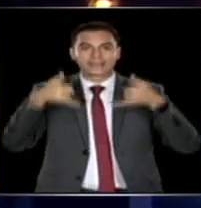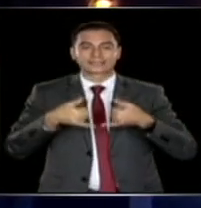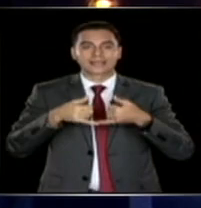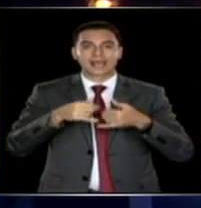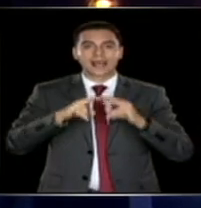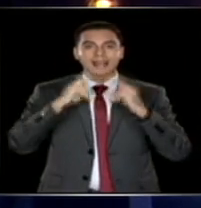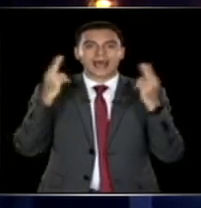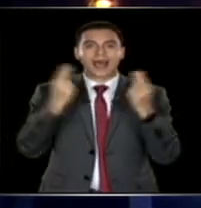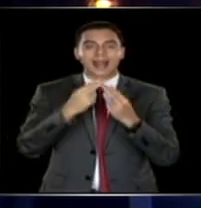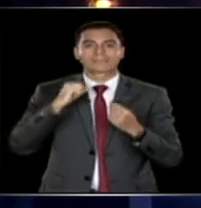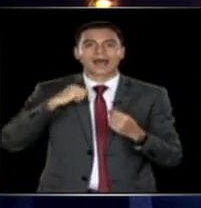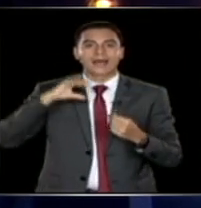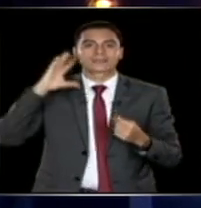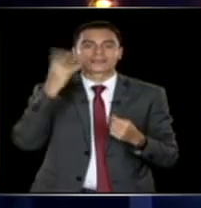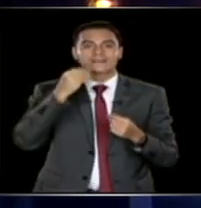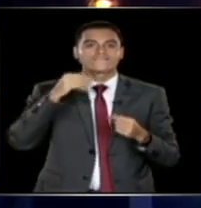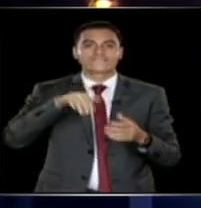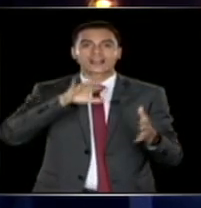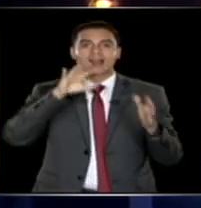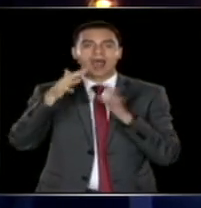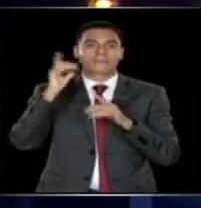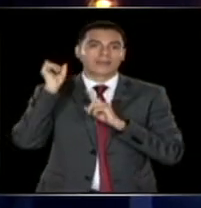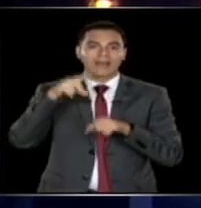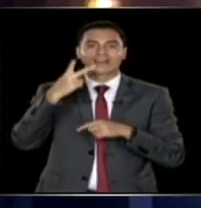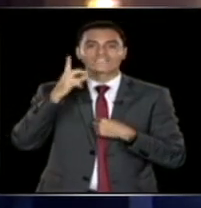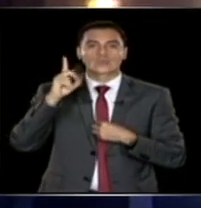القدم حتى عام 2021؟